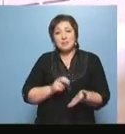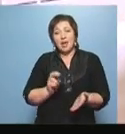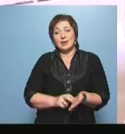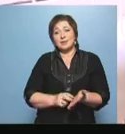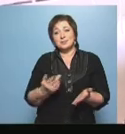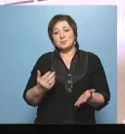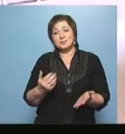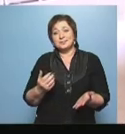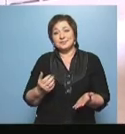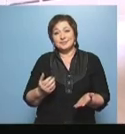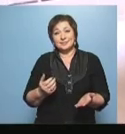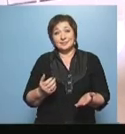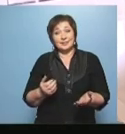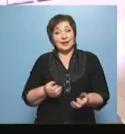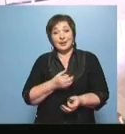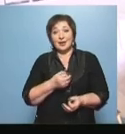там